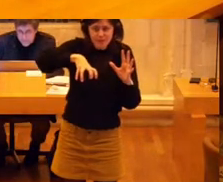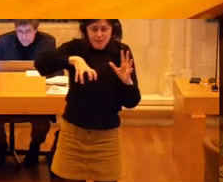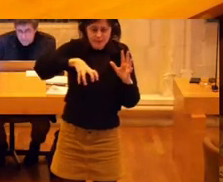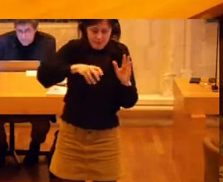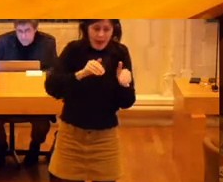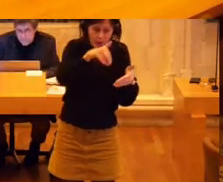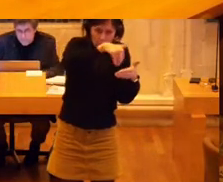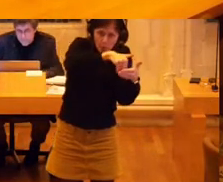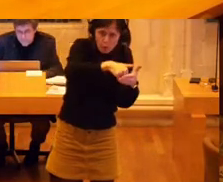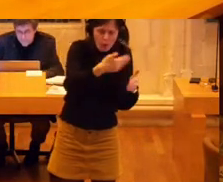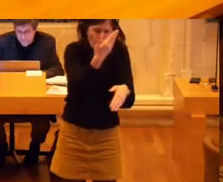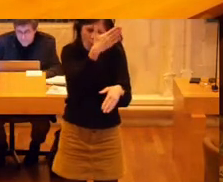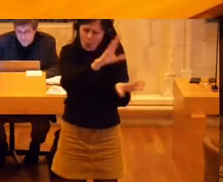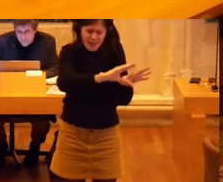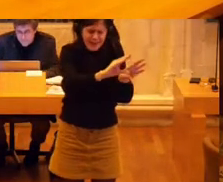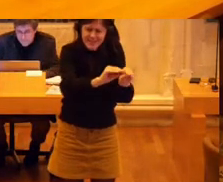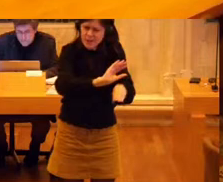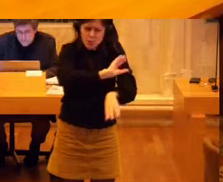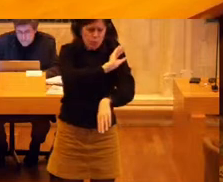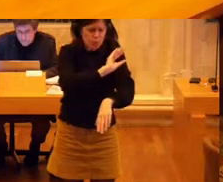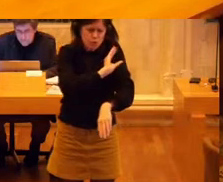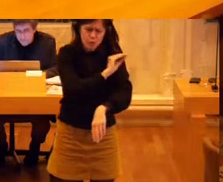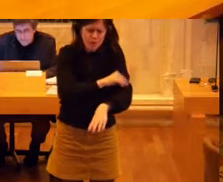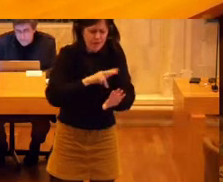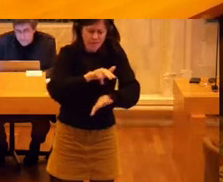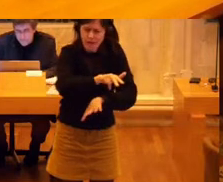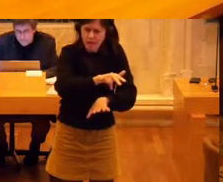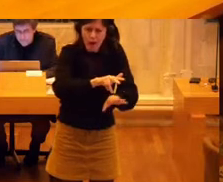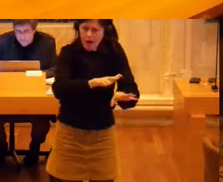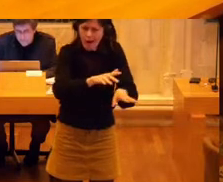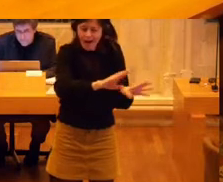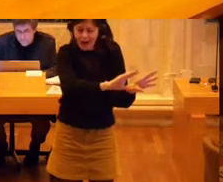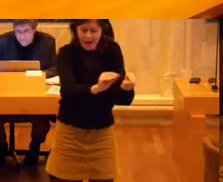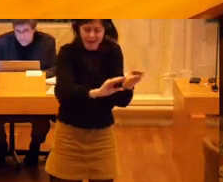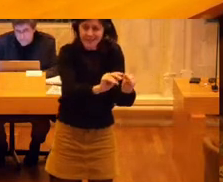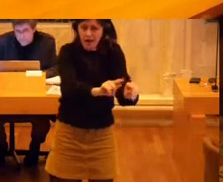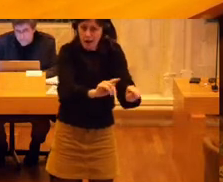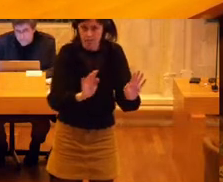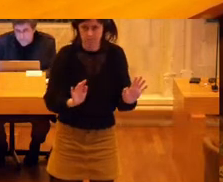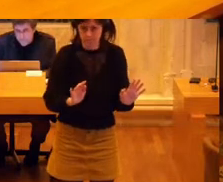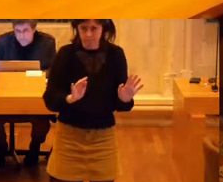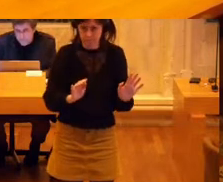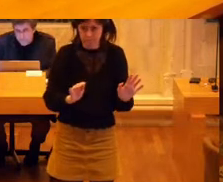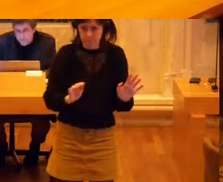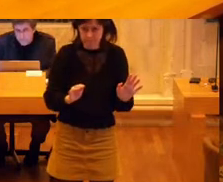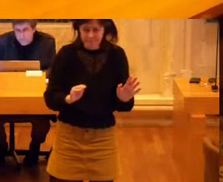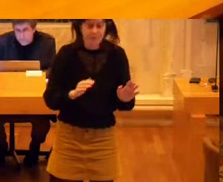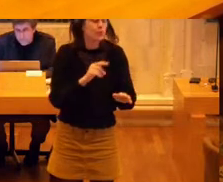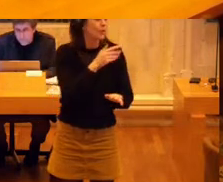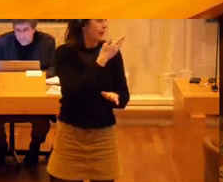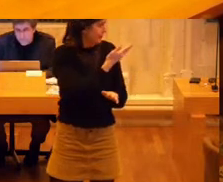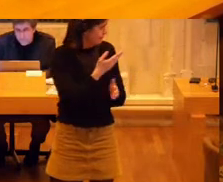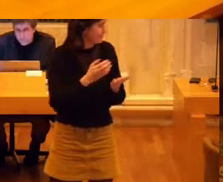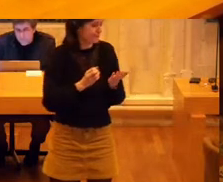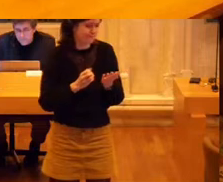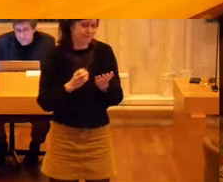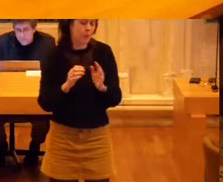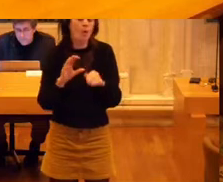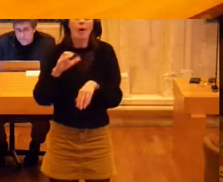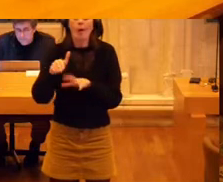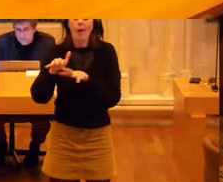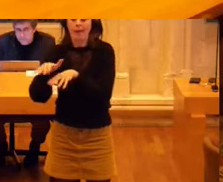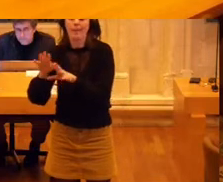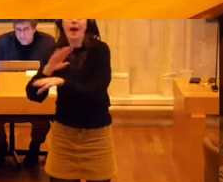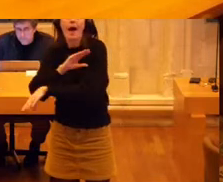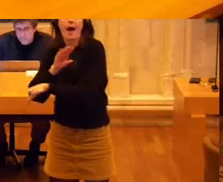installations sportives qui ont vocation à rester. Et en parallèle de ce projet que nous menons avec Quand la mer